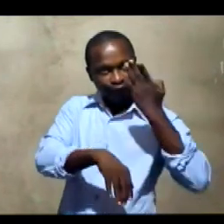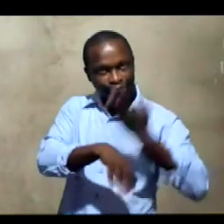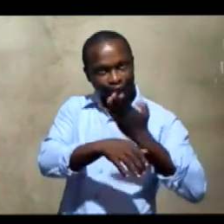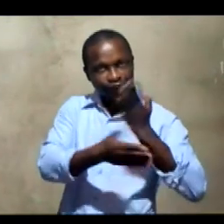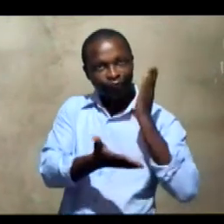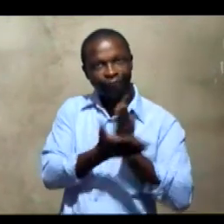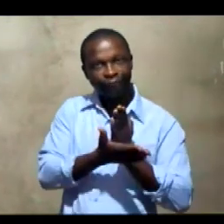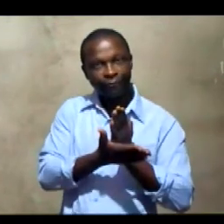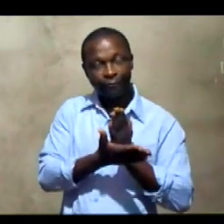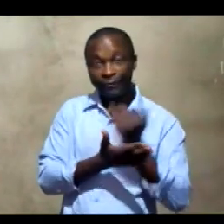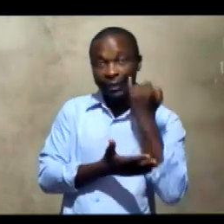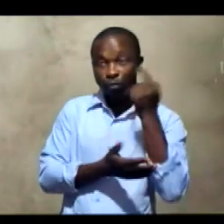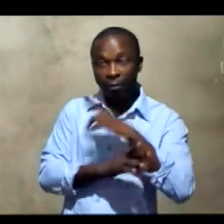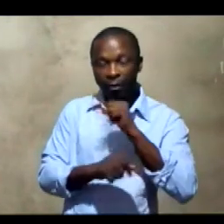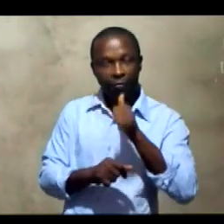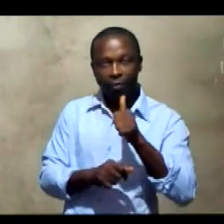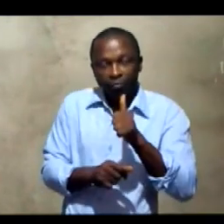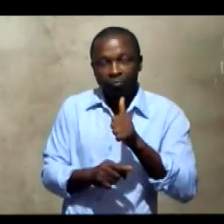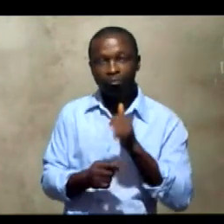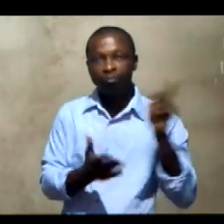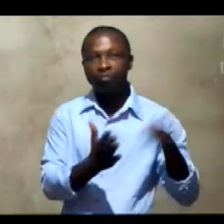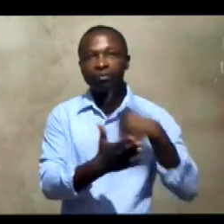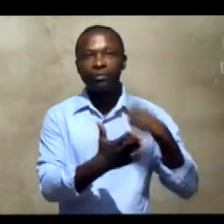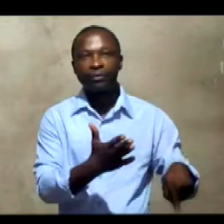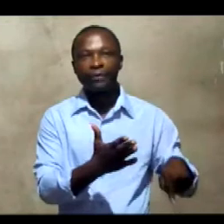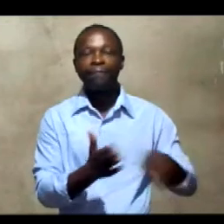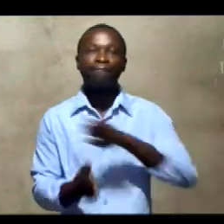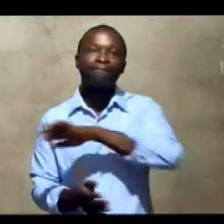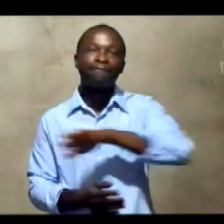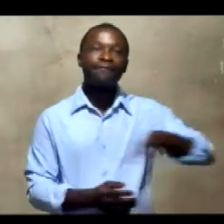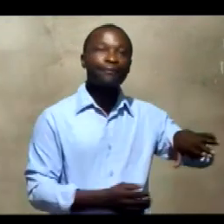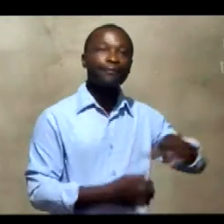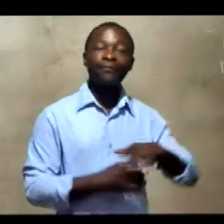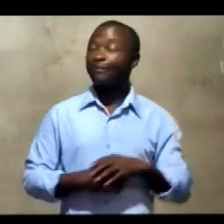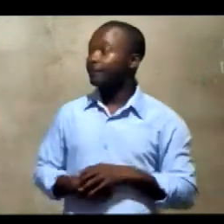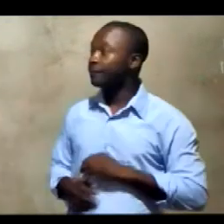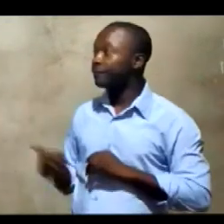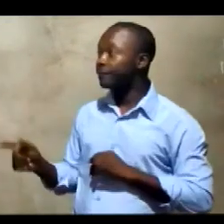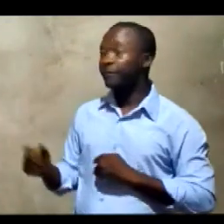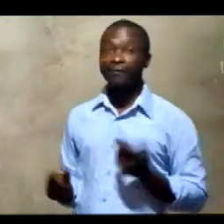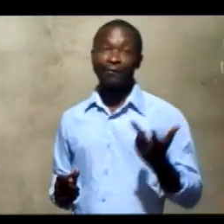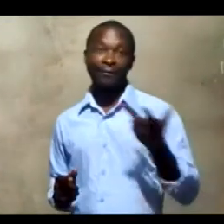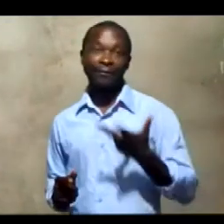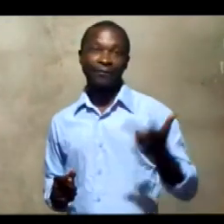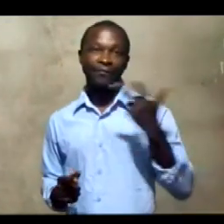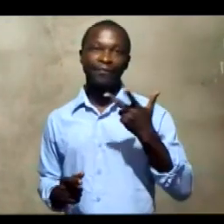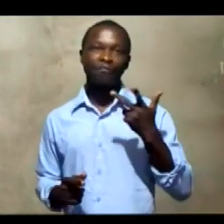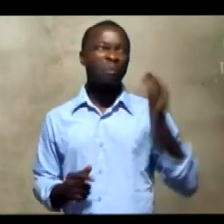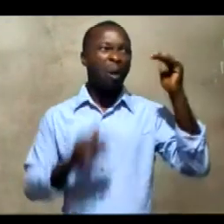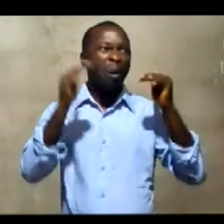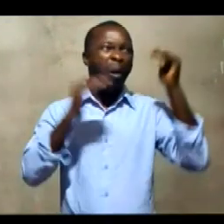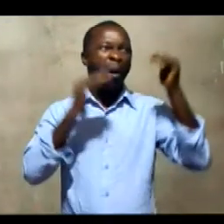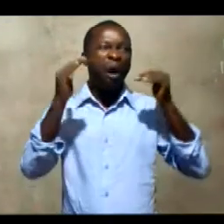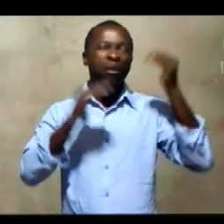des peuples peint le tableau sombre des droits de l'homme au Cameroun. En visite dans notre pays, la présidente sortante de la